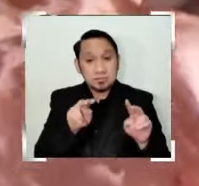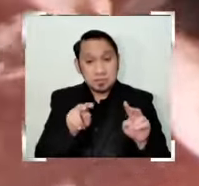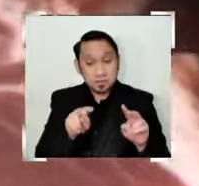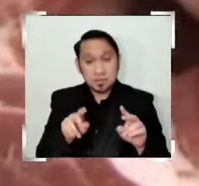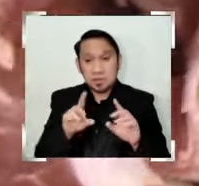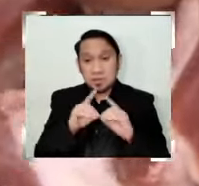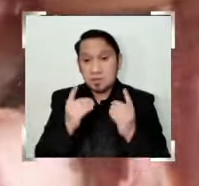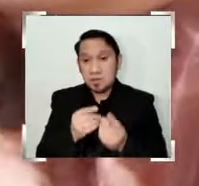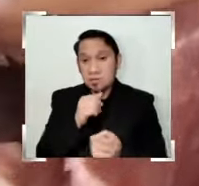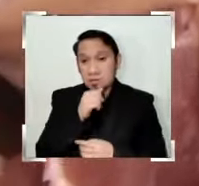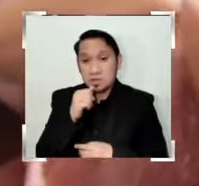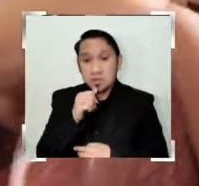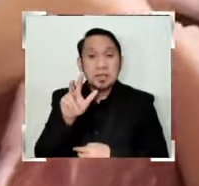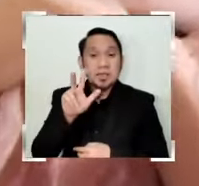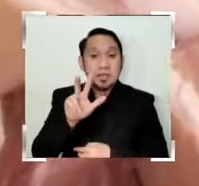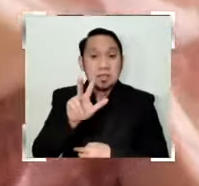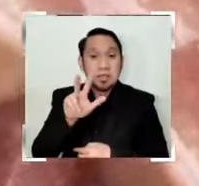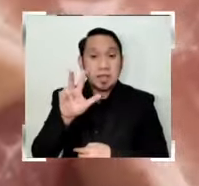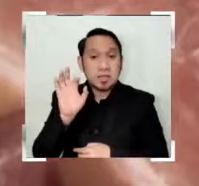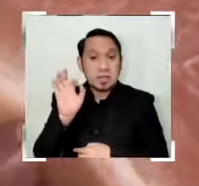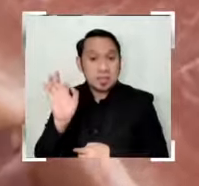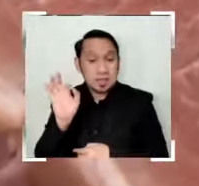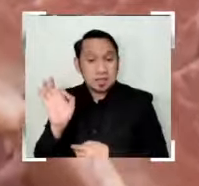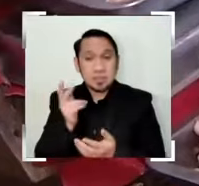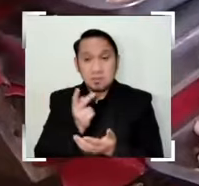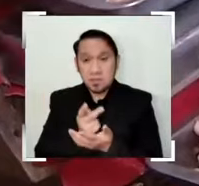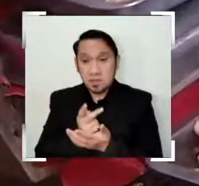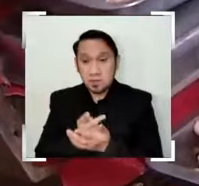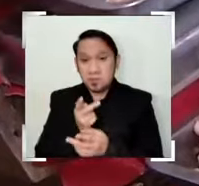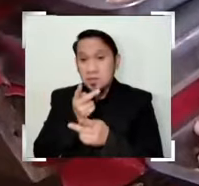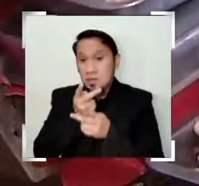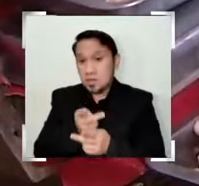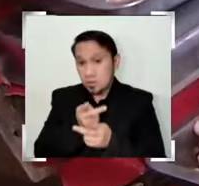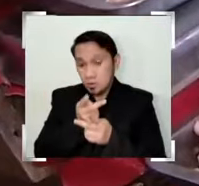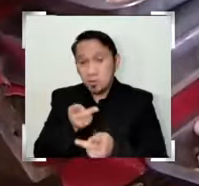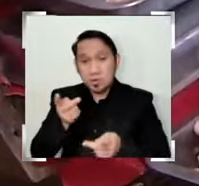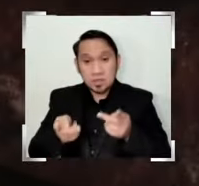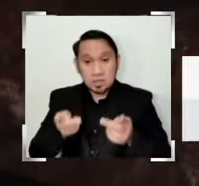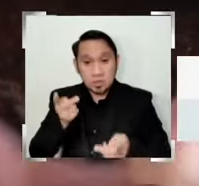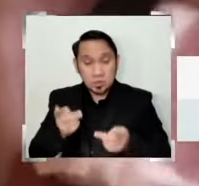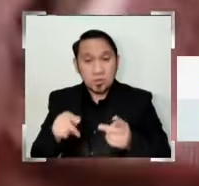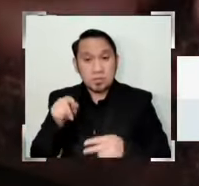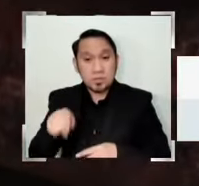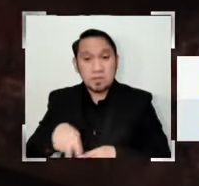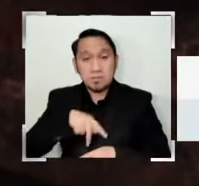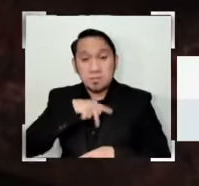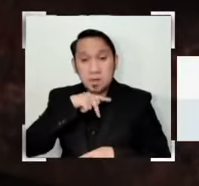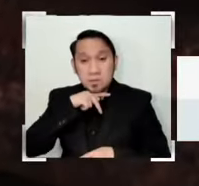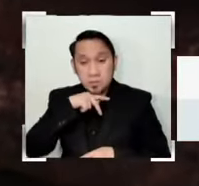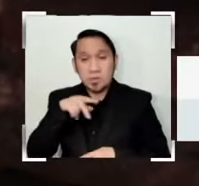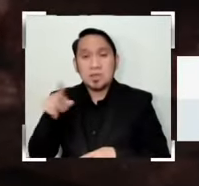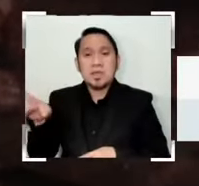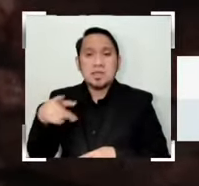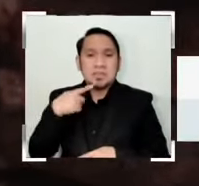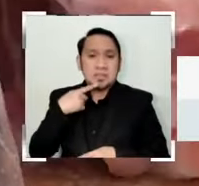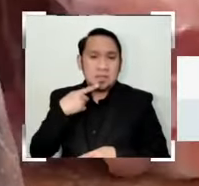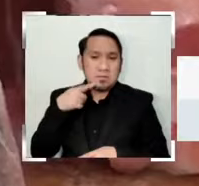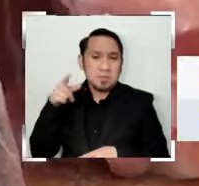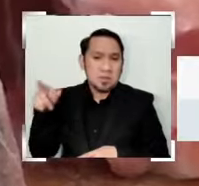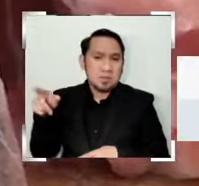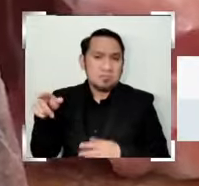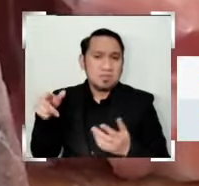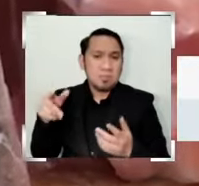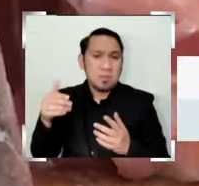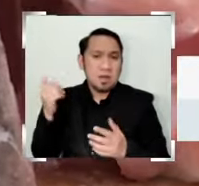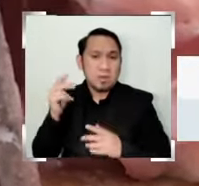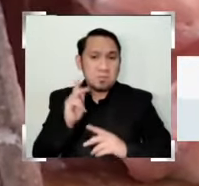pesos ang kilo ng baboy sa mga pamilihan sa Metro Manila. Para sa ilang mamimili, mahalaga ring may supply ng imported meat na mas